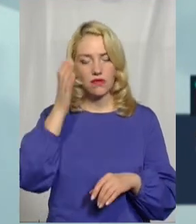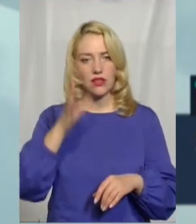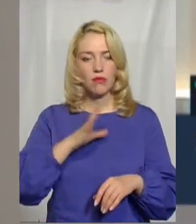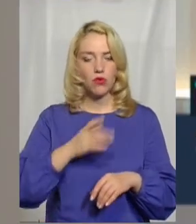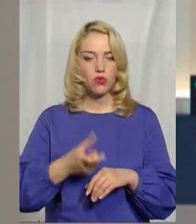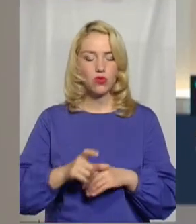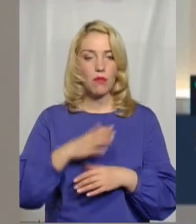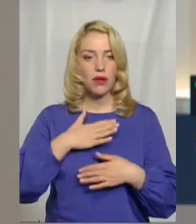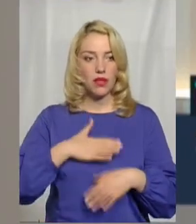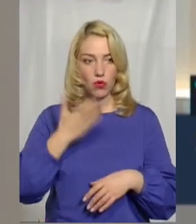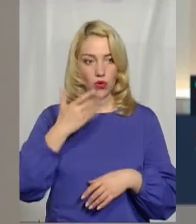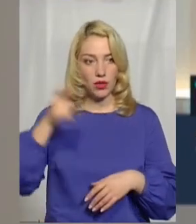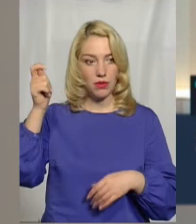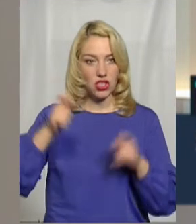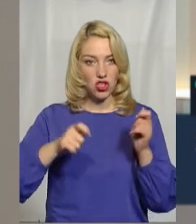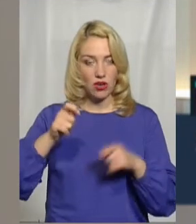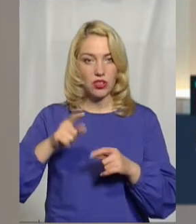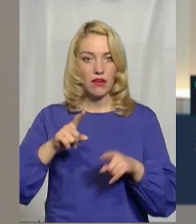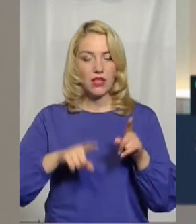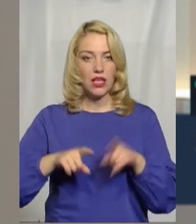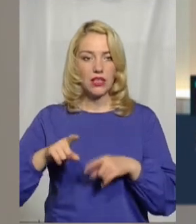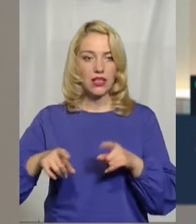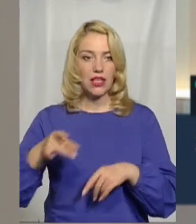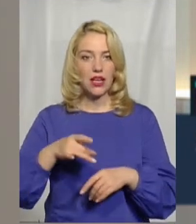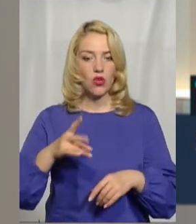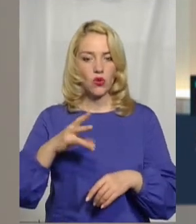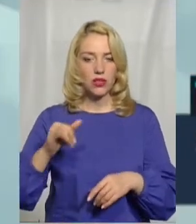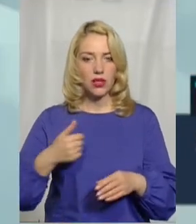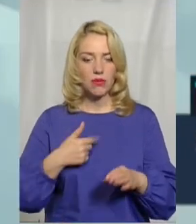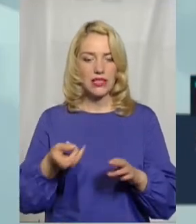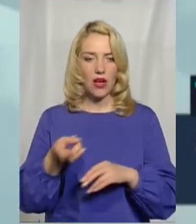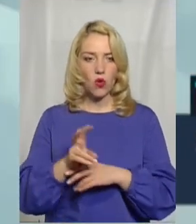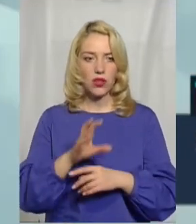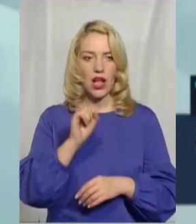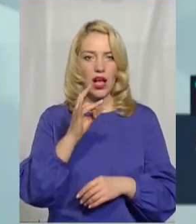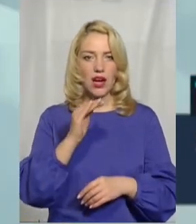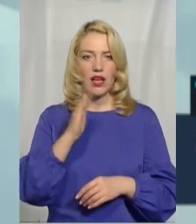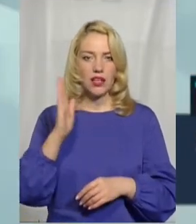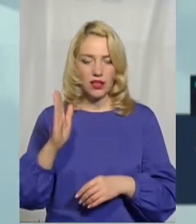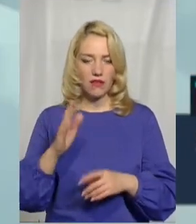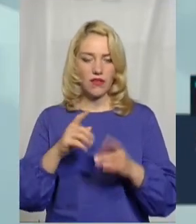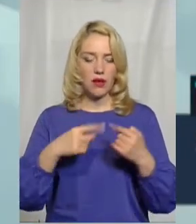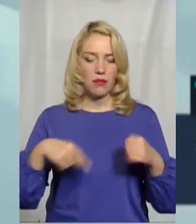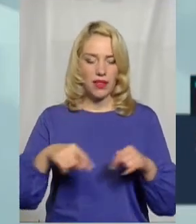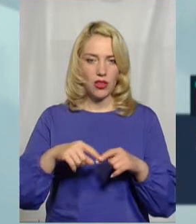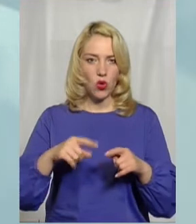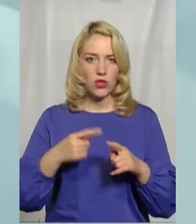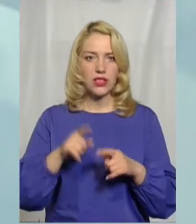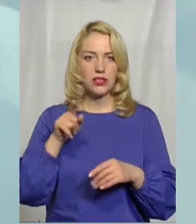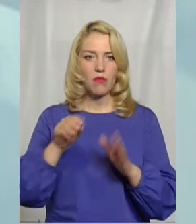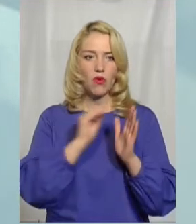приїжджаючи в деякі райони, ми заходили в архівні підрозділи і бачили, що там описані документи